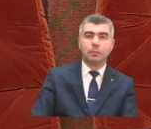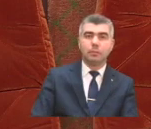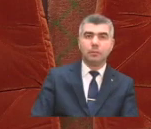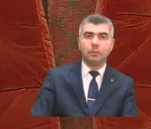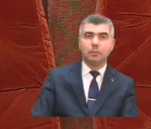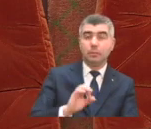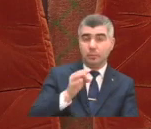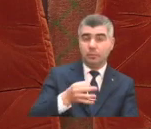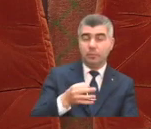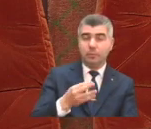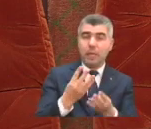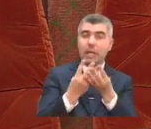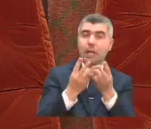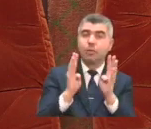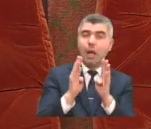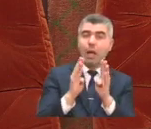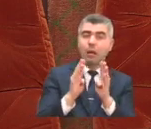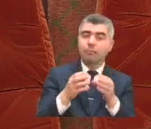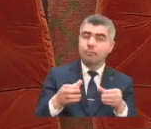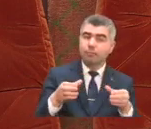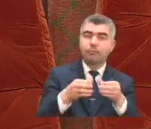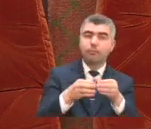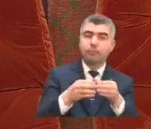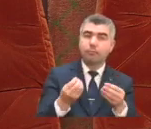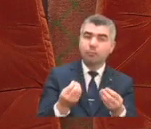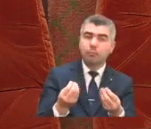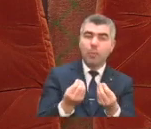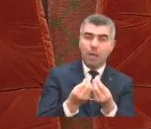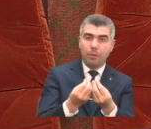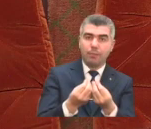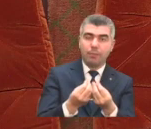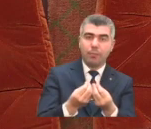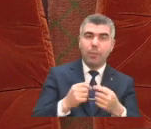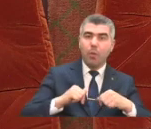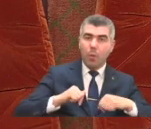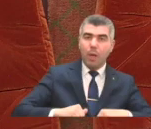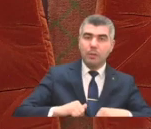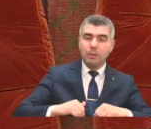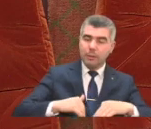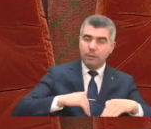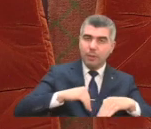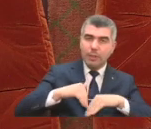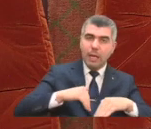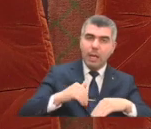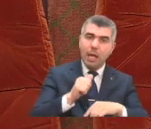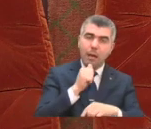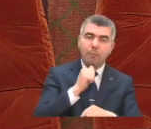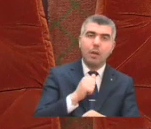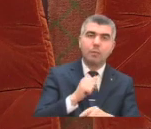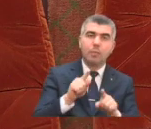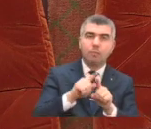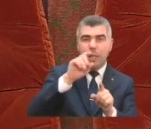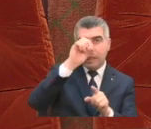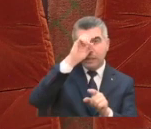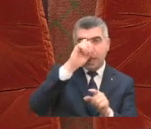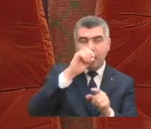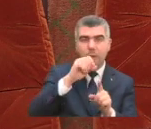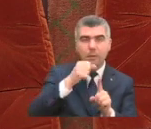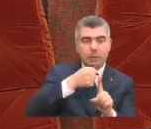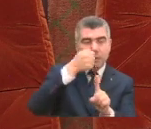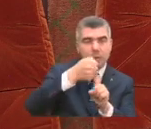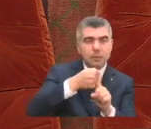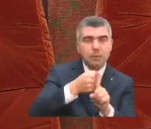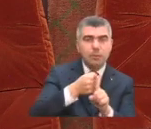وضعنا واحد اللجنه ديال التخطيط مع ديال البنيه التحتيه مع وزاره التجهيز والماء مع ديال المواد الطاقيه، وبدينا الاشتغال منذ